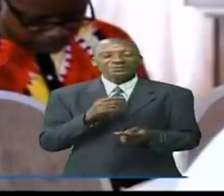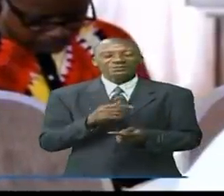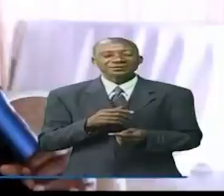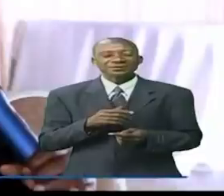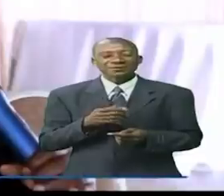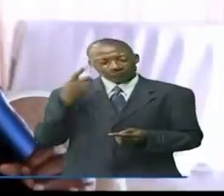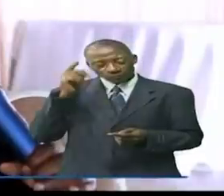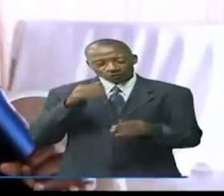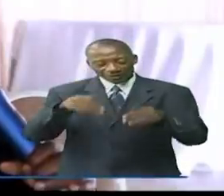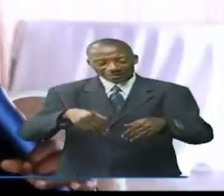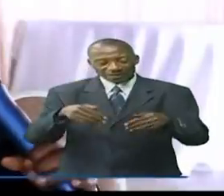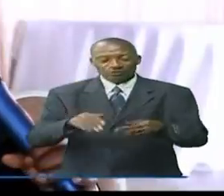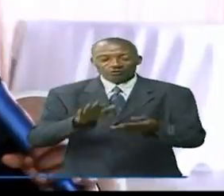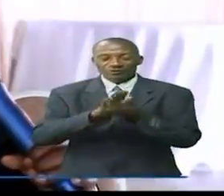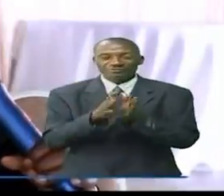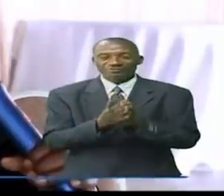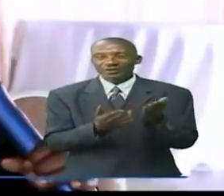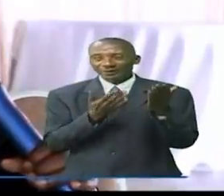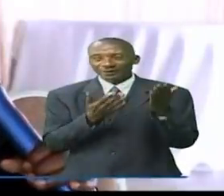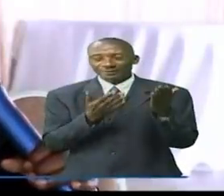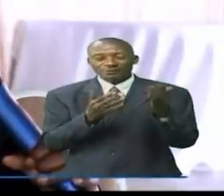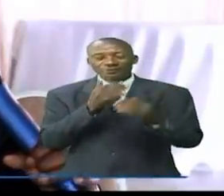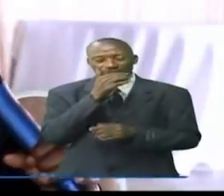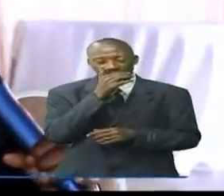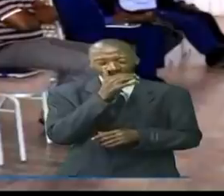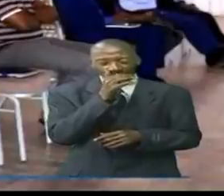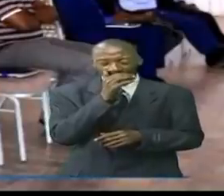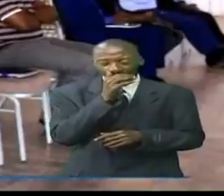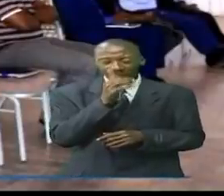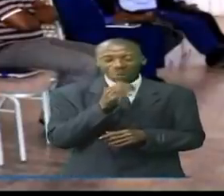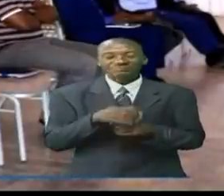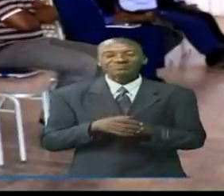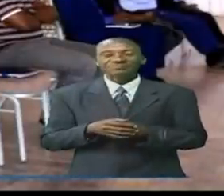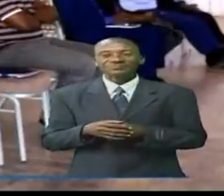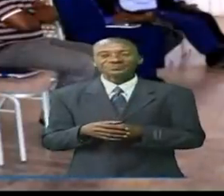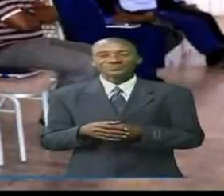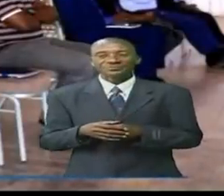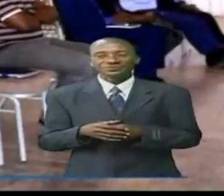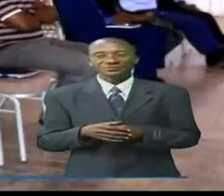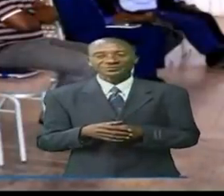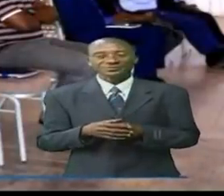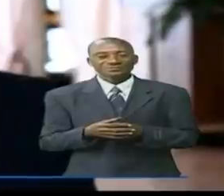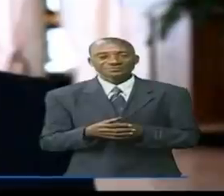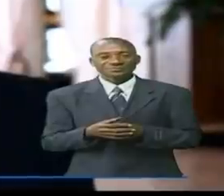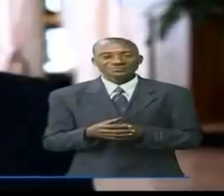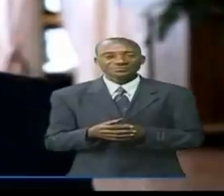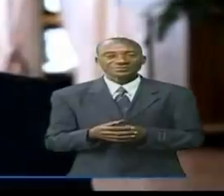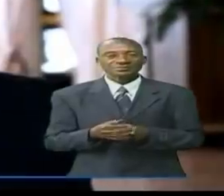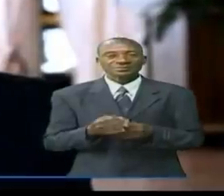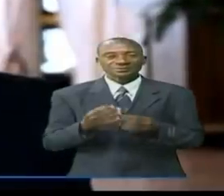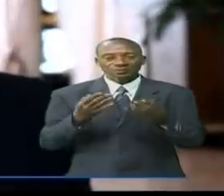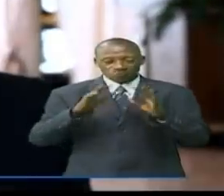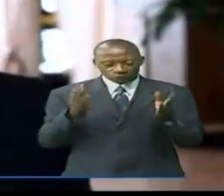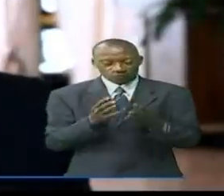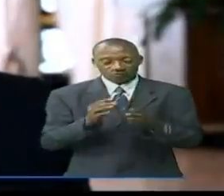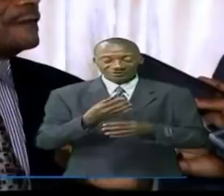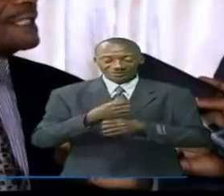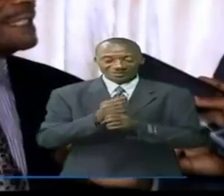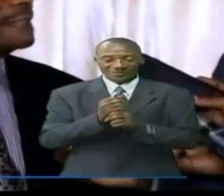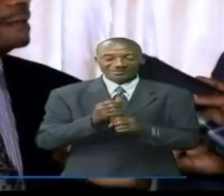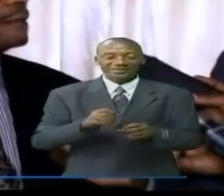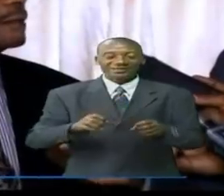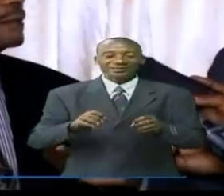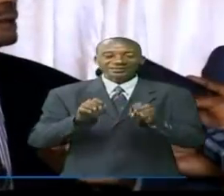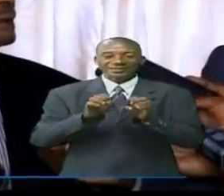les coordonnateurs nationaux du PEJAB, les centres sélectionnés vont incuber les entreprises des jeunes. Nous signons avec